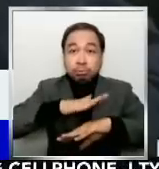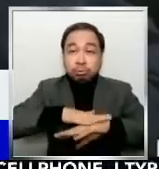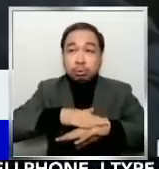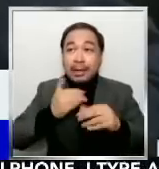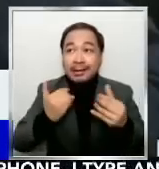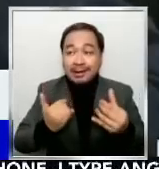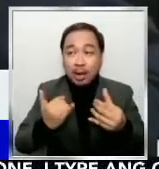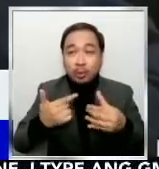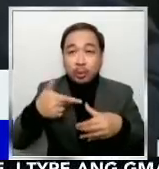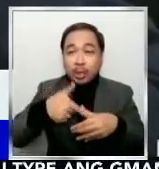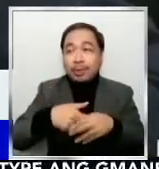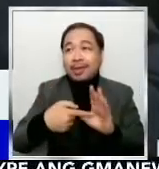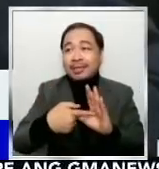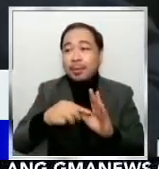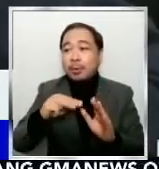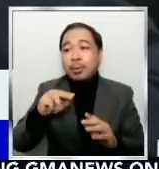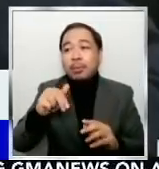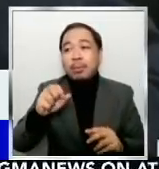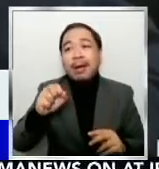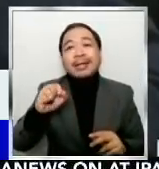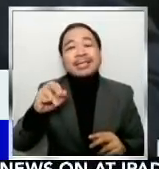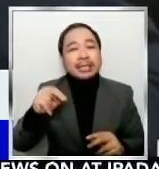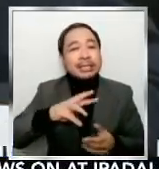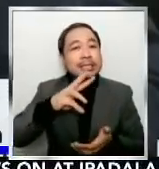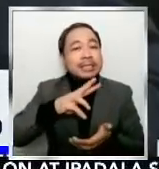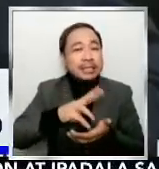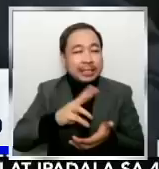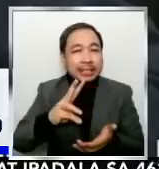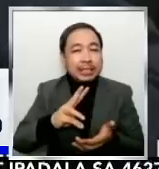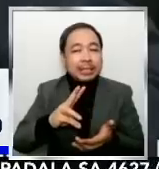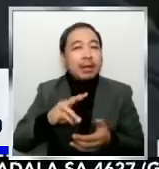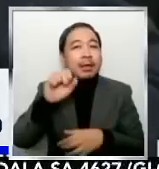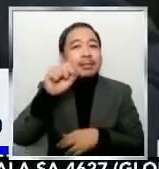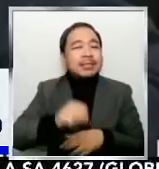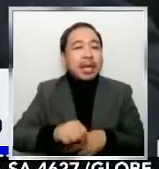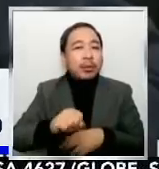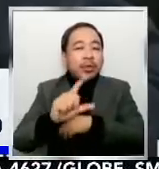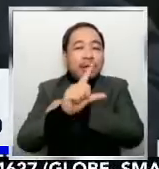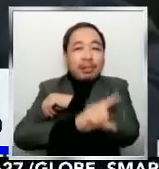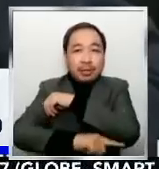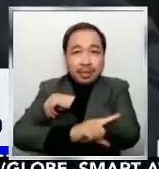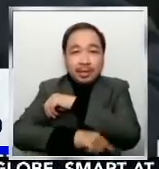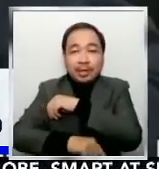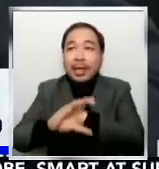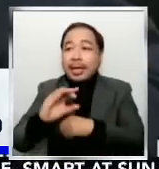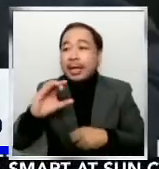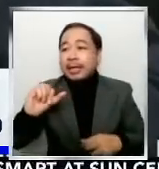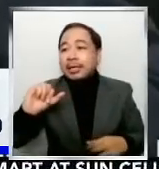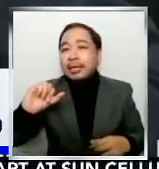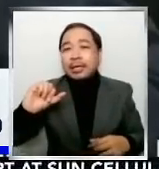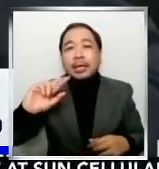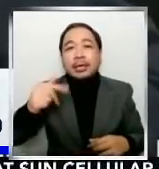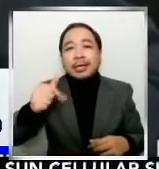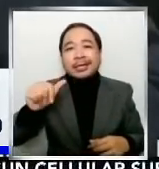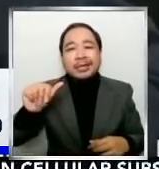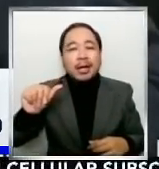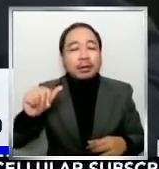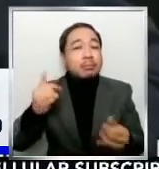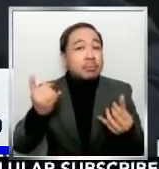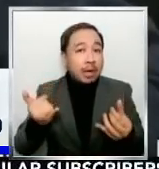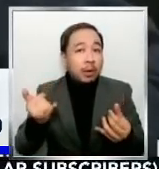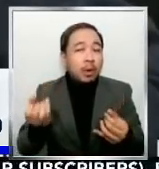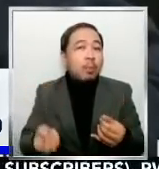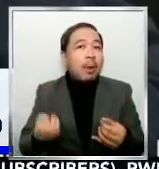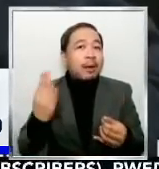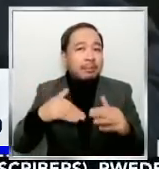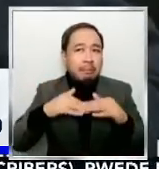Maasin City, Macro ho ang Southern Leyte, pati sa Caraga Region, ay nagre-range na sa below 50 at